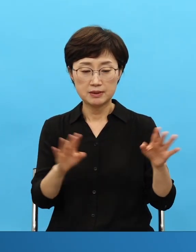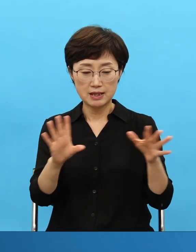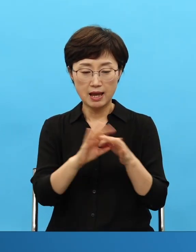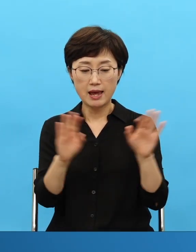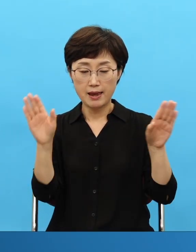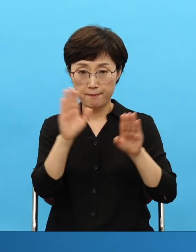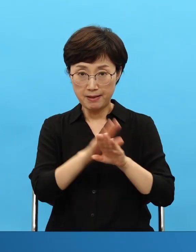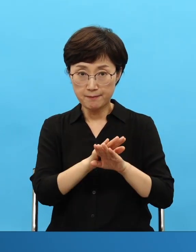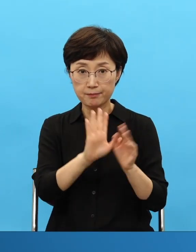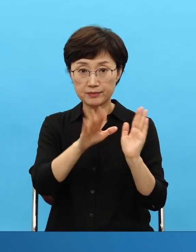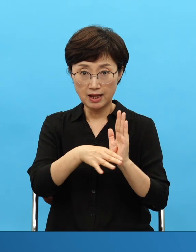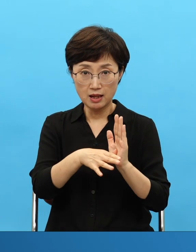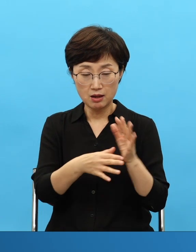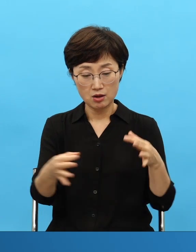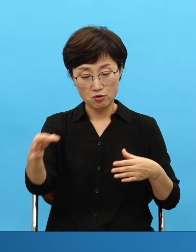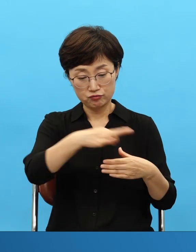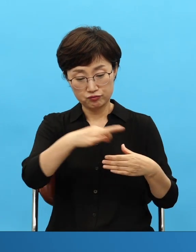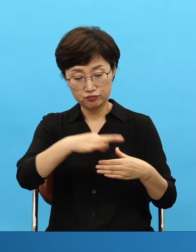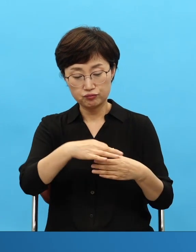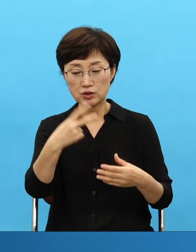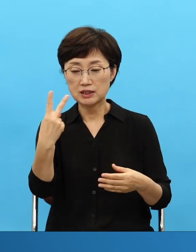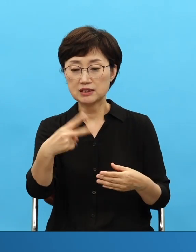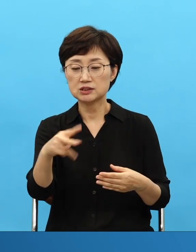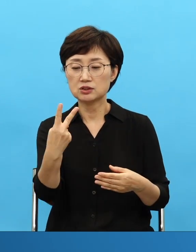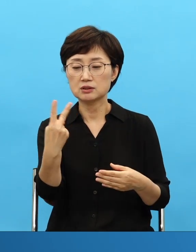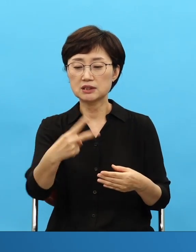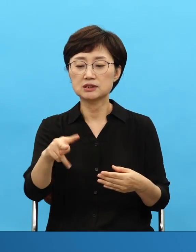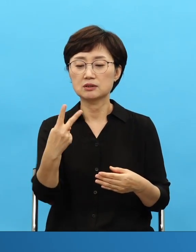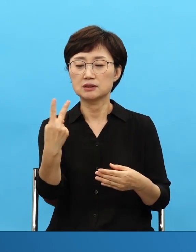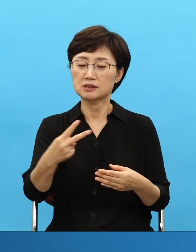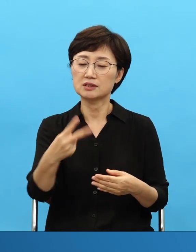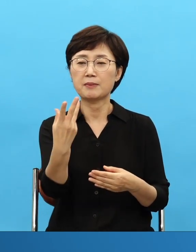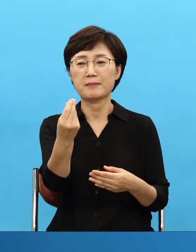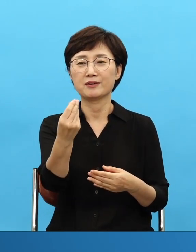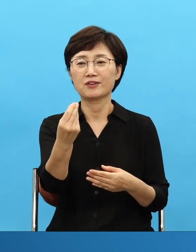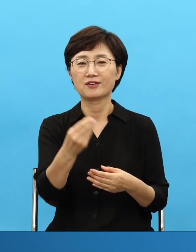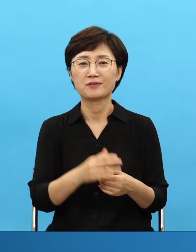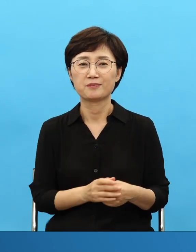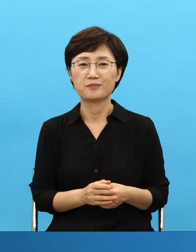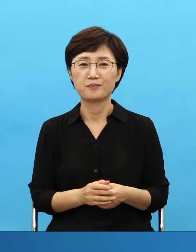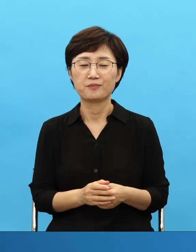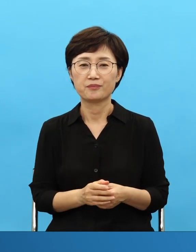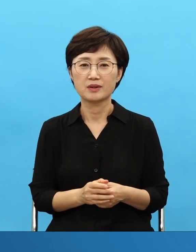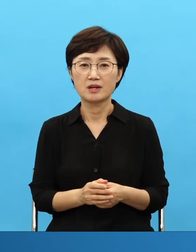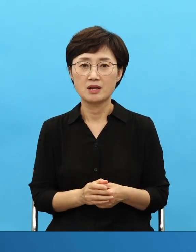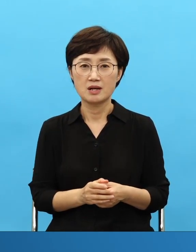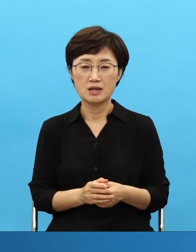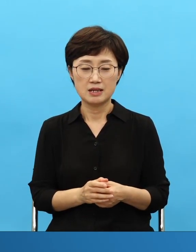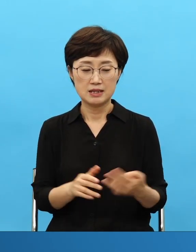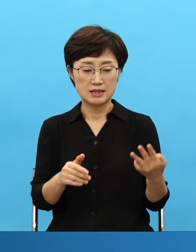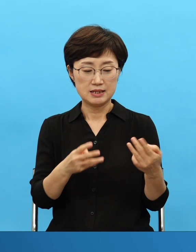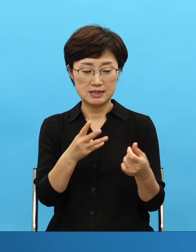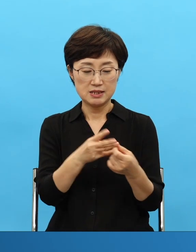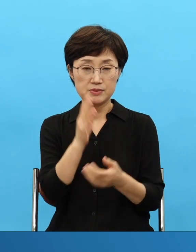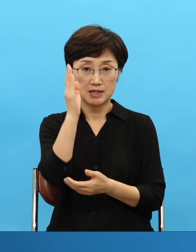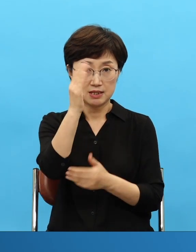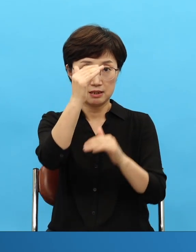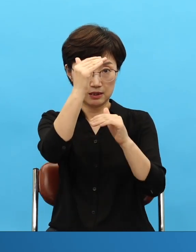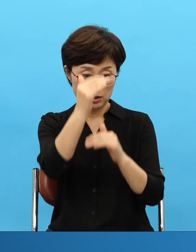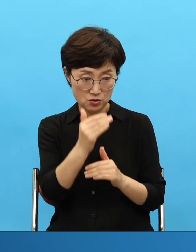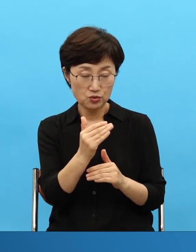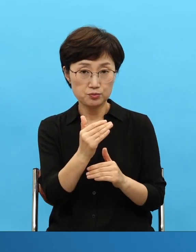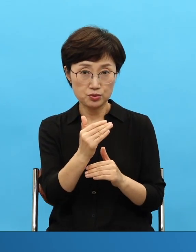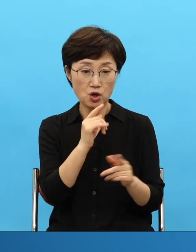참가한 성도들이 2,200여만 원을 헌금했습니다. WRC 본대회 3강의 말씀을 언약으로